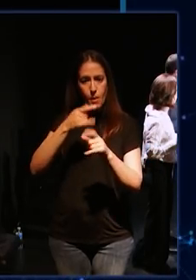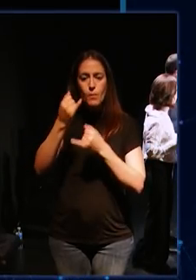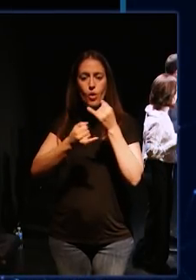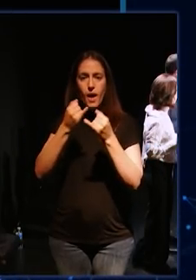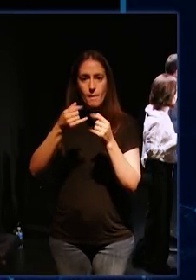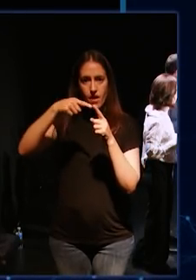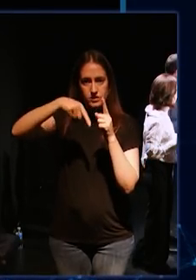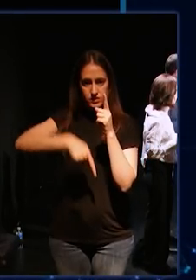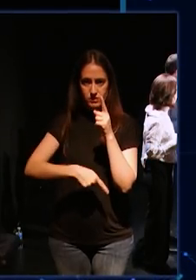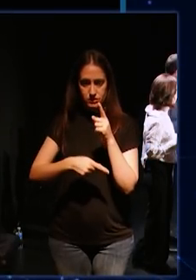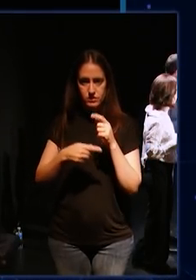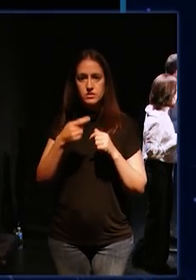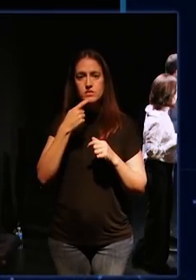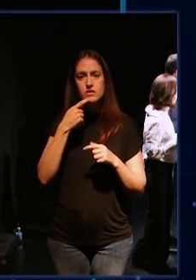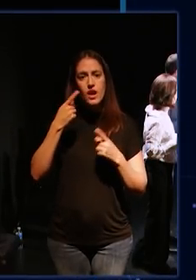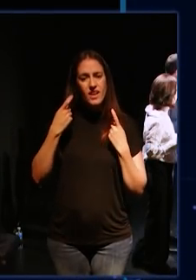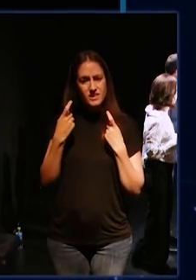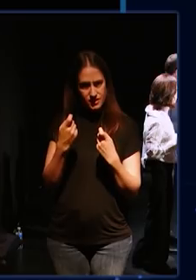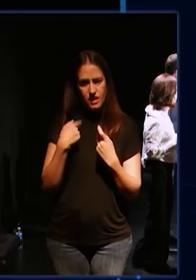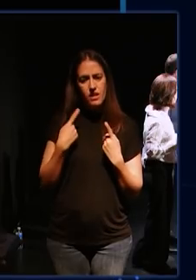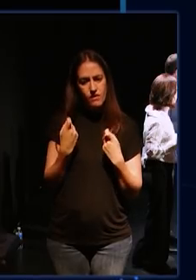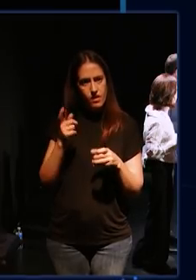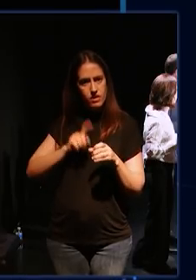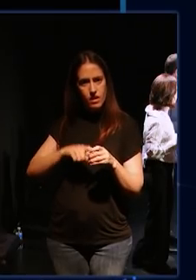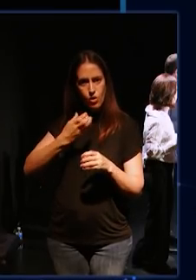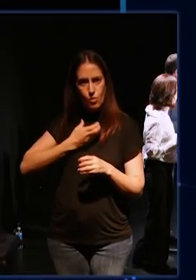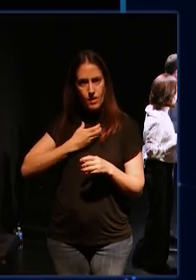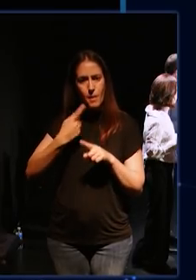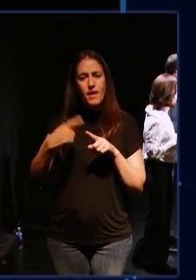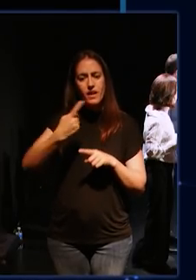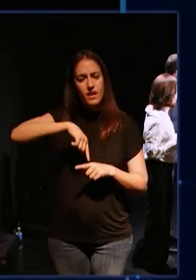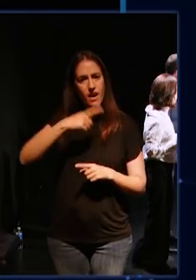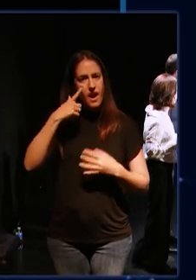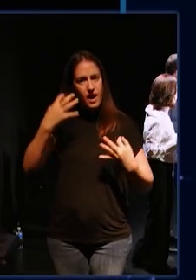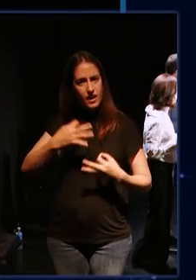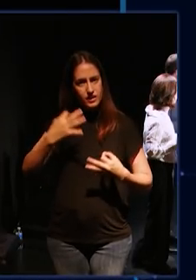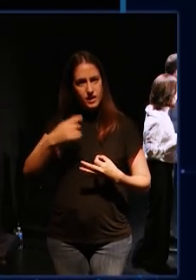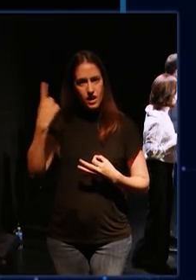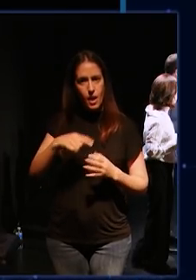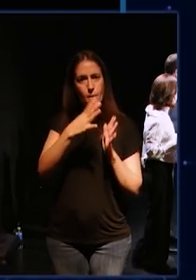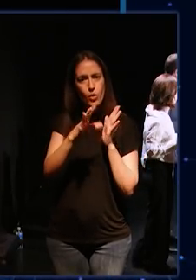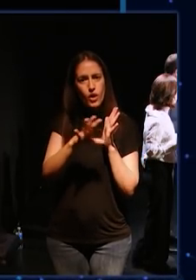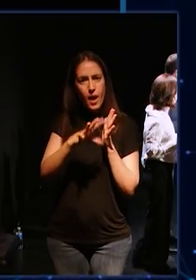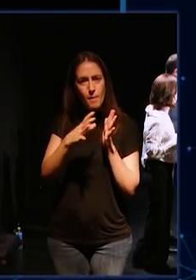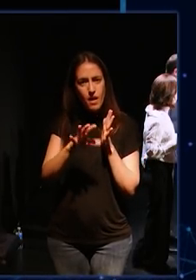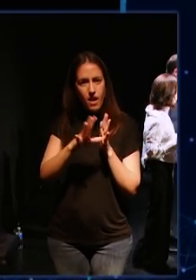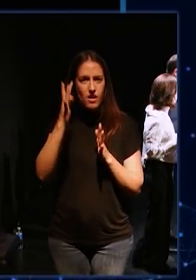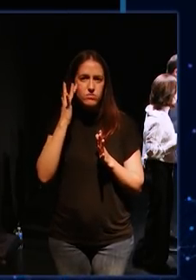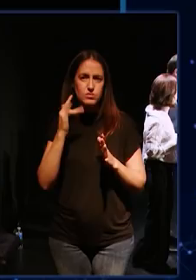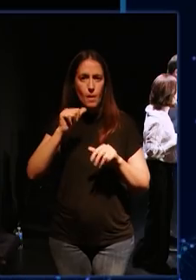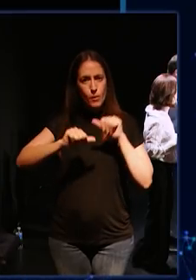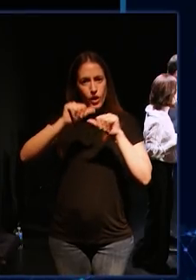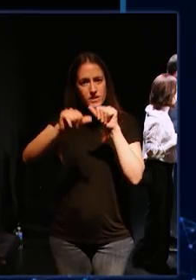Som necessaris a govern. Som necessàries al govern perquè som la garantia de que hi hagi un programa netament progressista